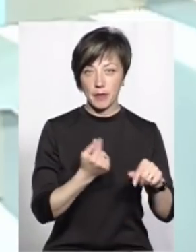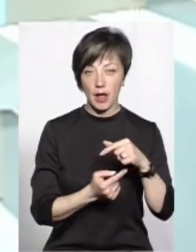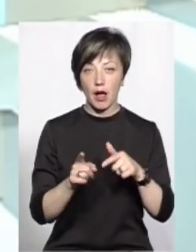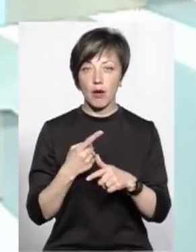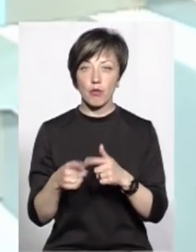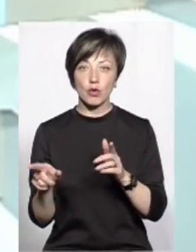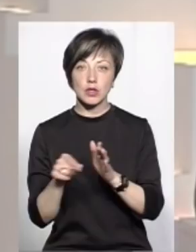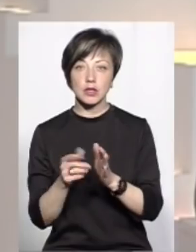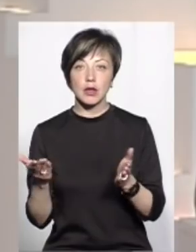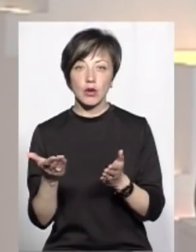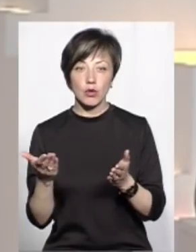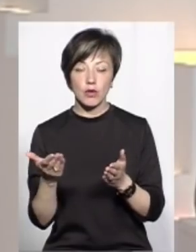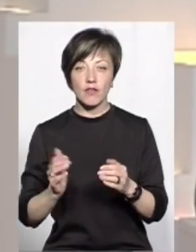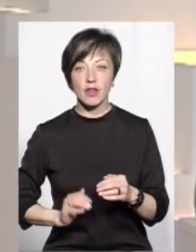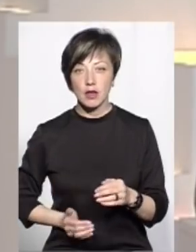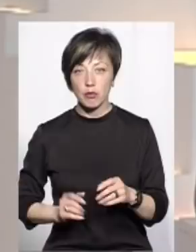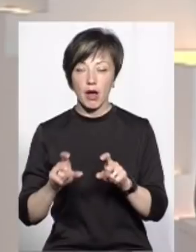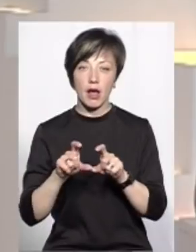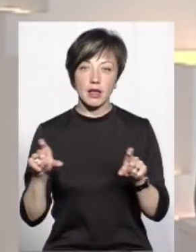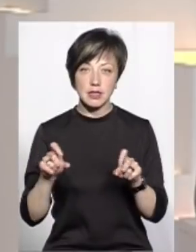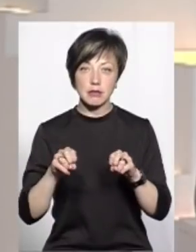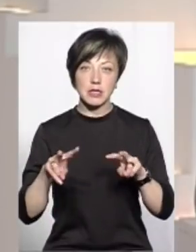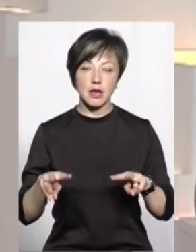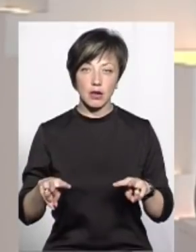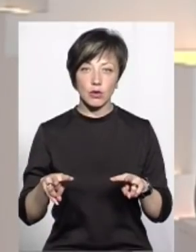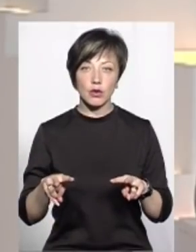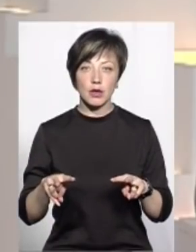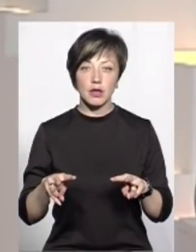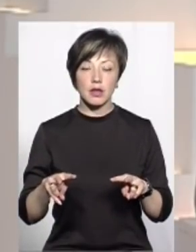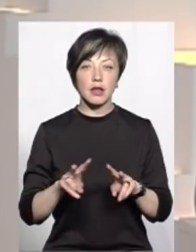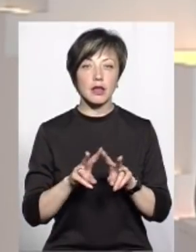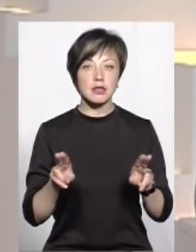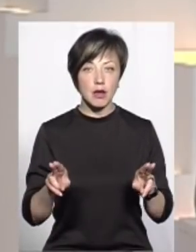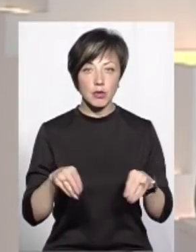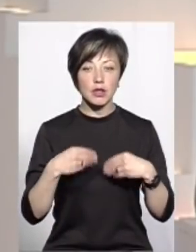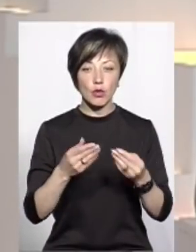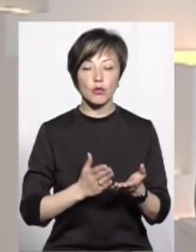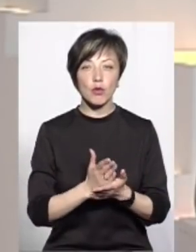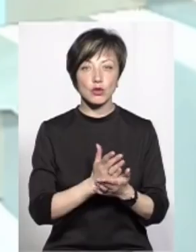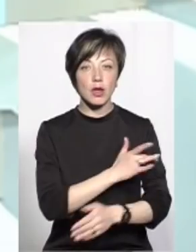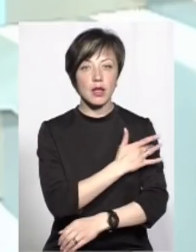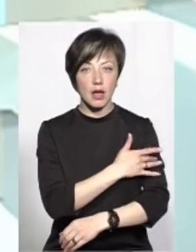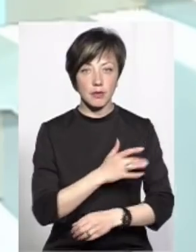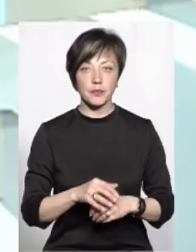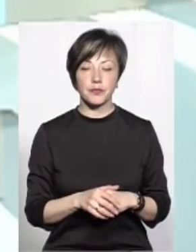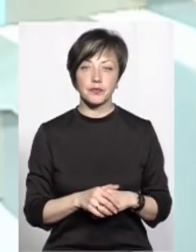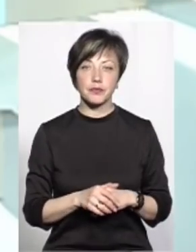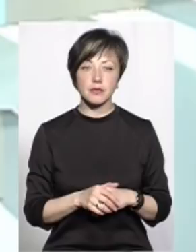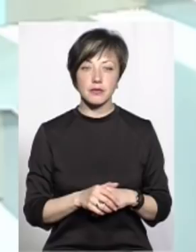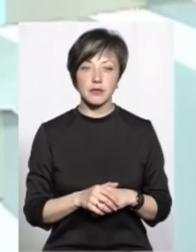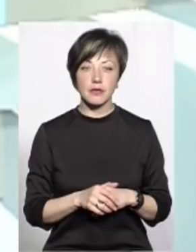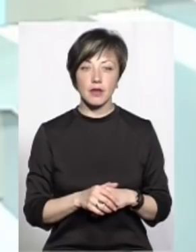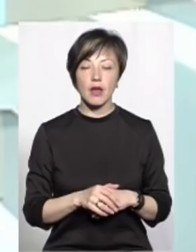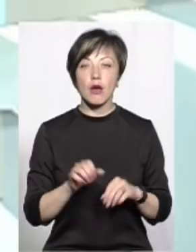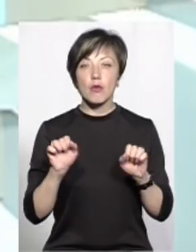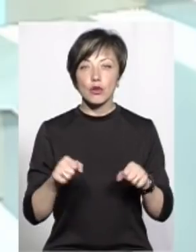або з якоїсь фірми, агентства спеціального, де так само, які надають послуги няні.